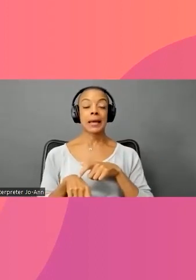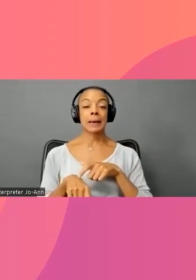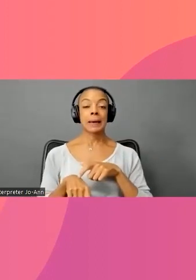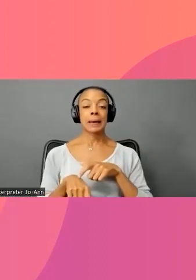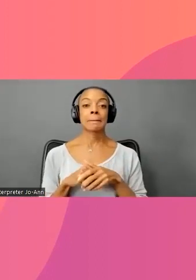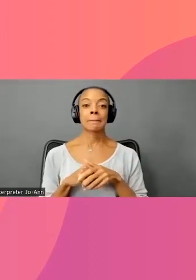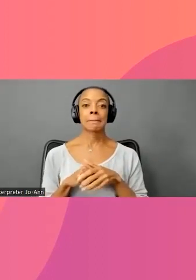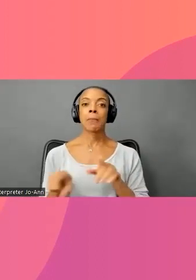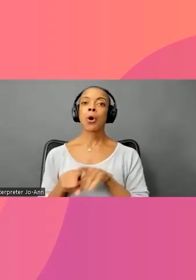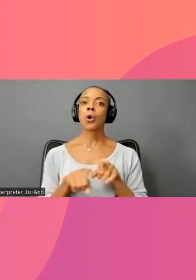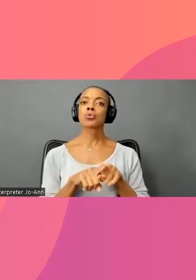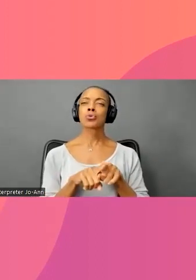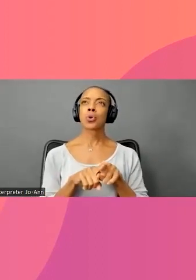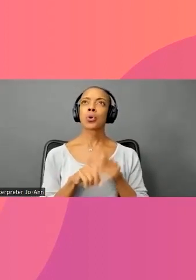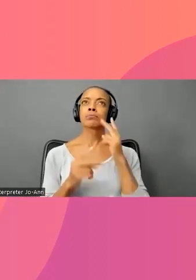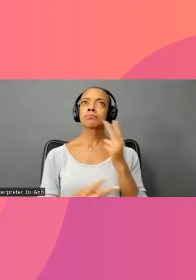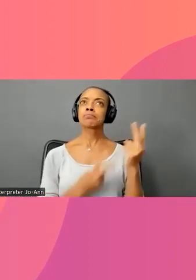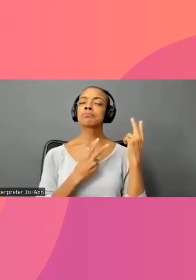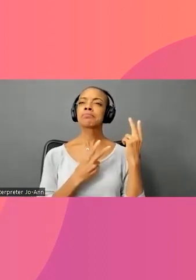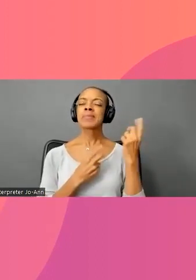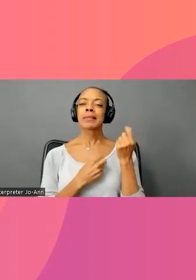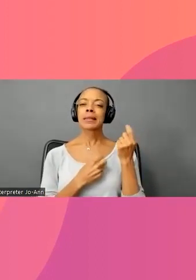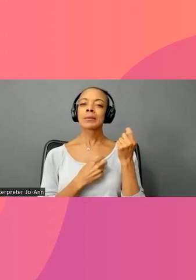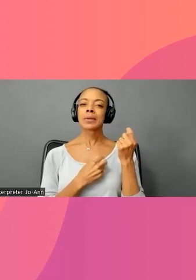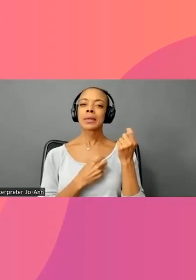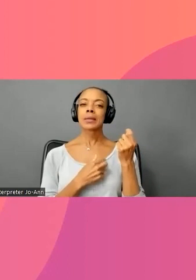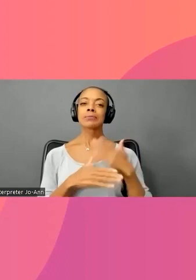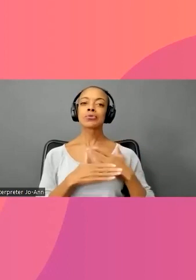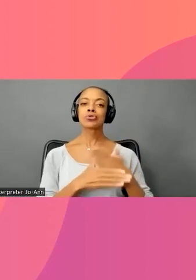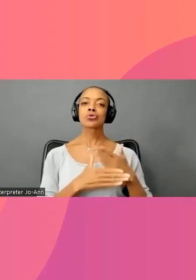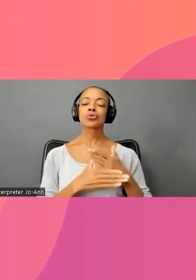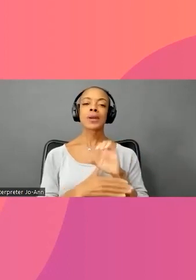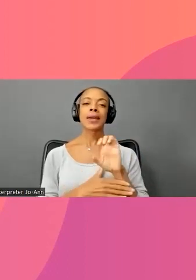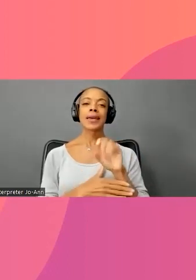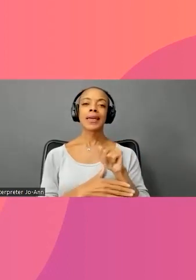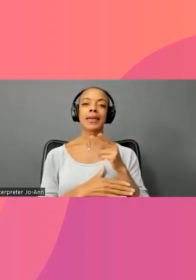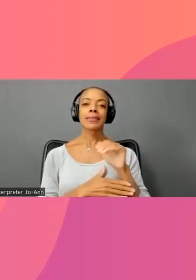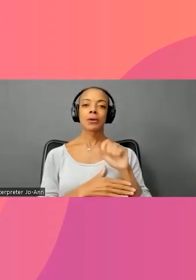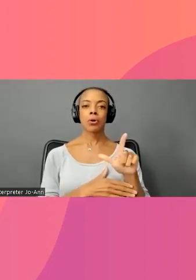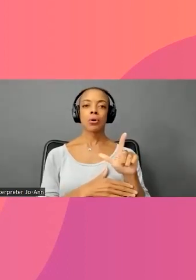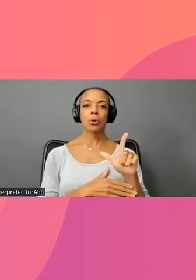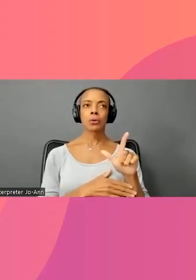d'ascendance africaine. Alors, j'aimerais, dans ce contexte,